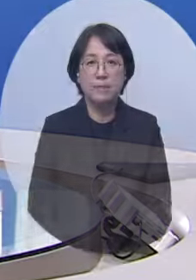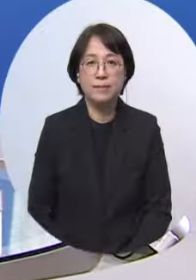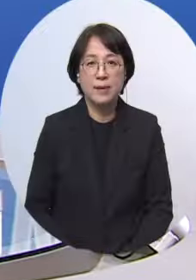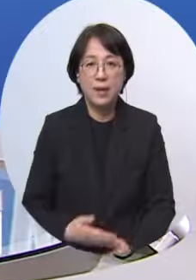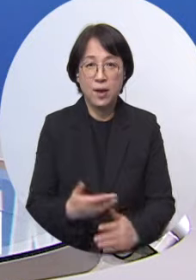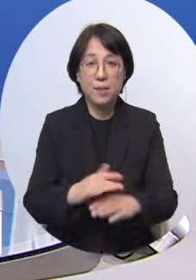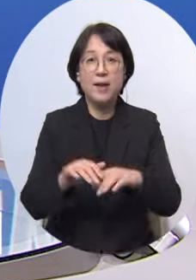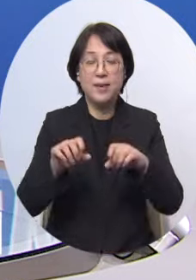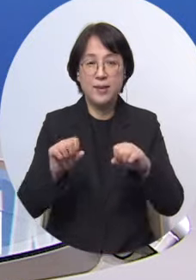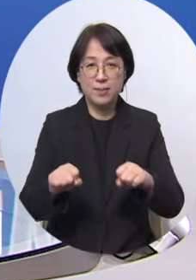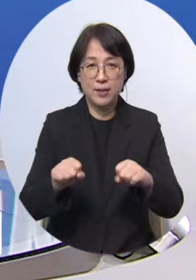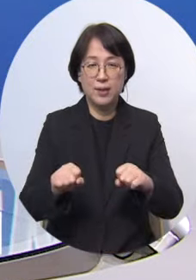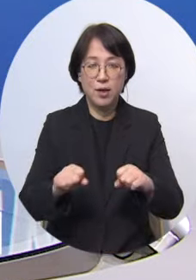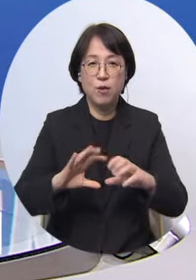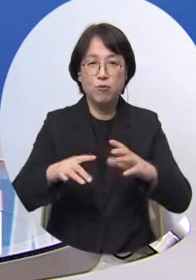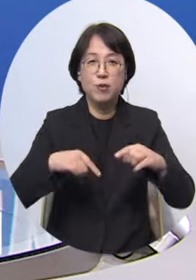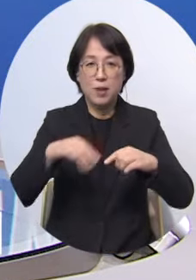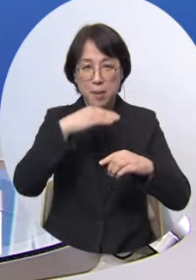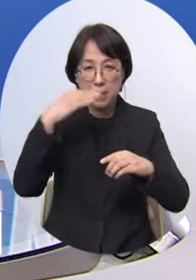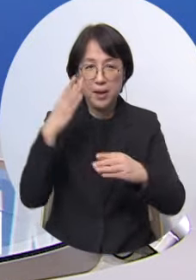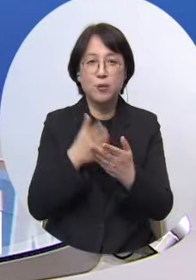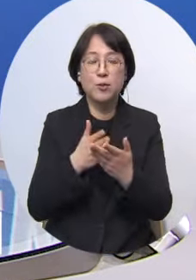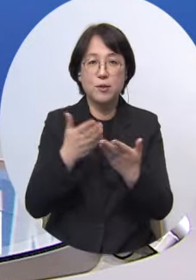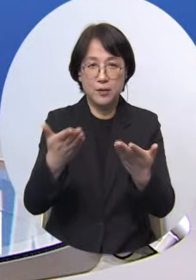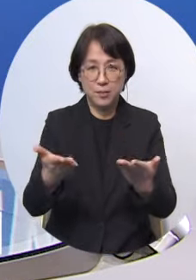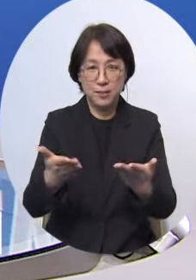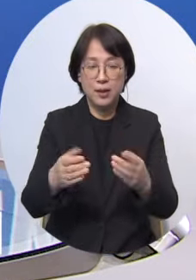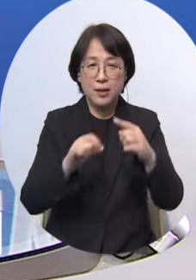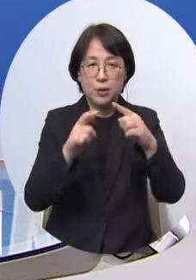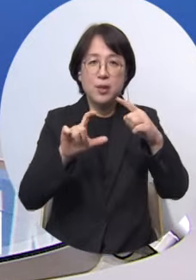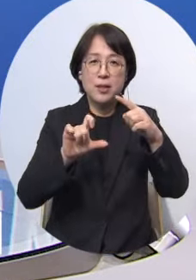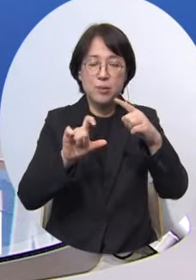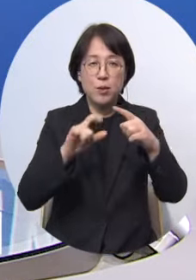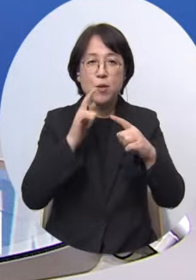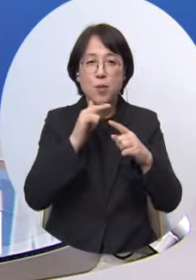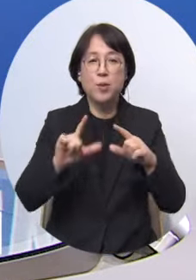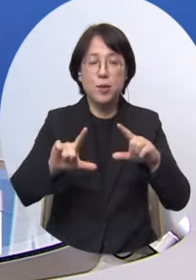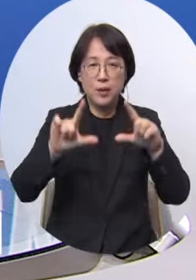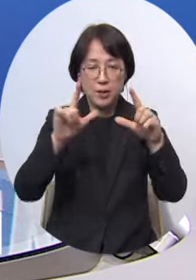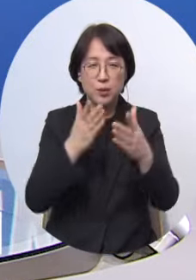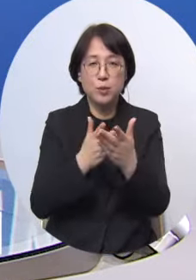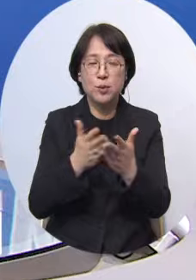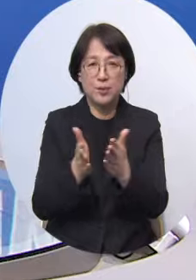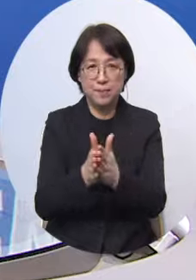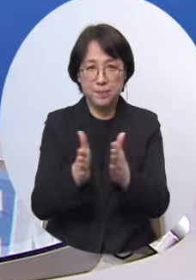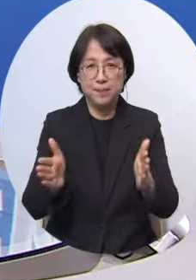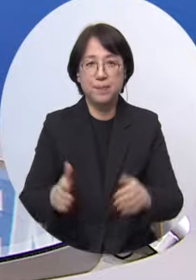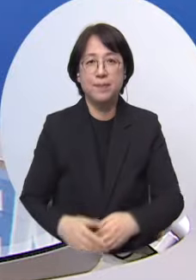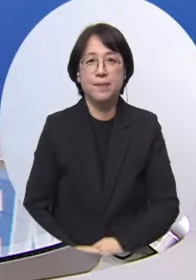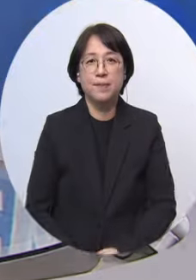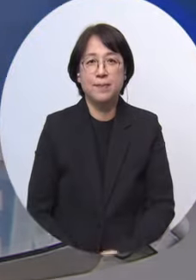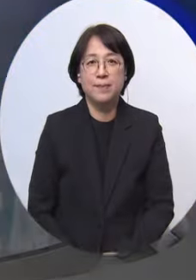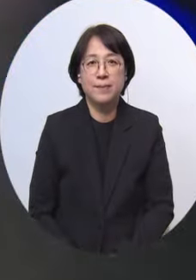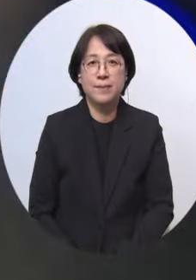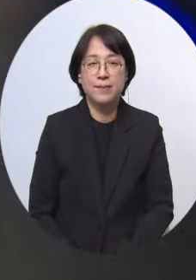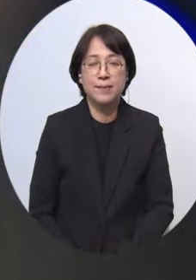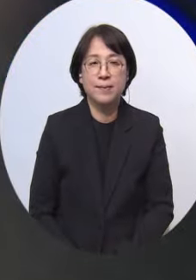시청자 여러분 안녕하십니까. 국정의 바른 소리를 전합니다. 1월 15일 월요일 KTV 대한뉴스 시작합니다.